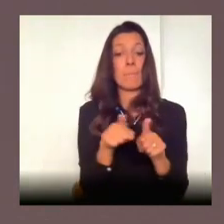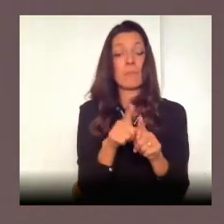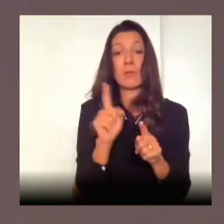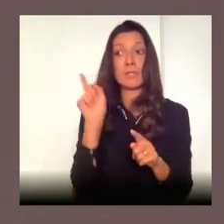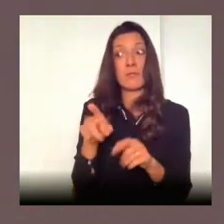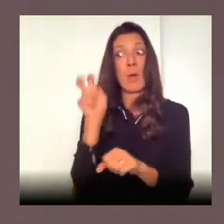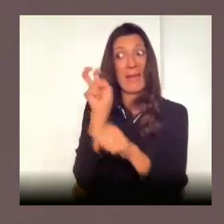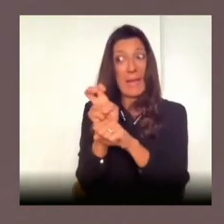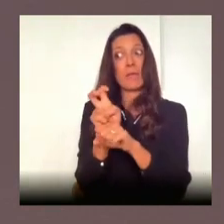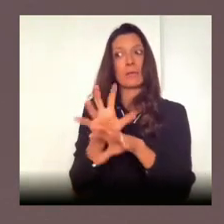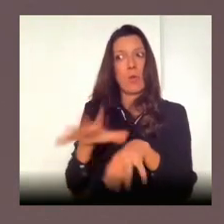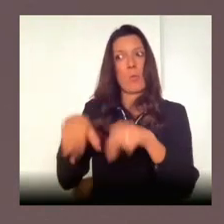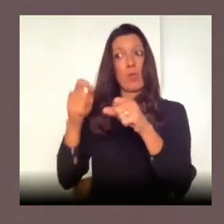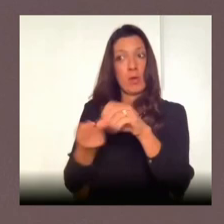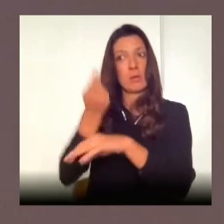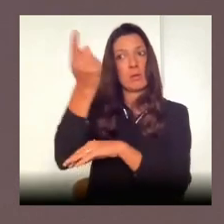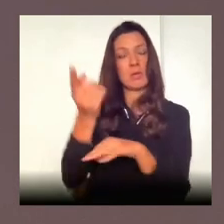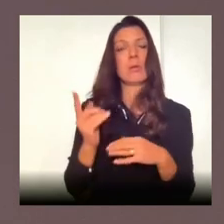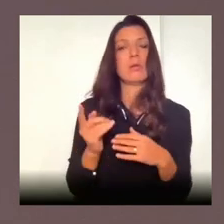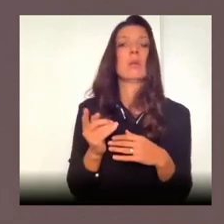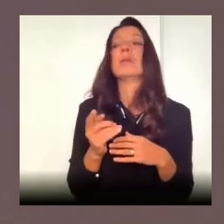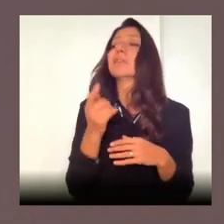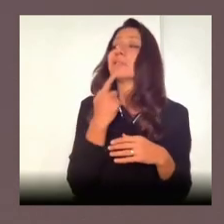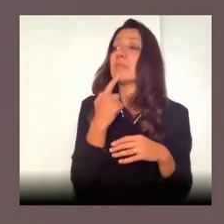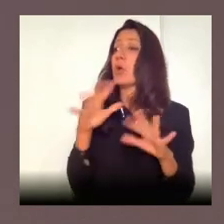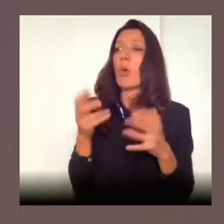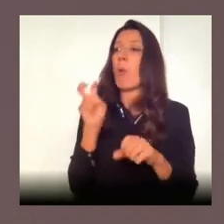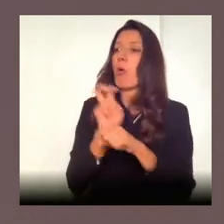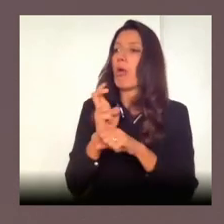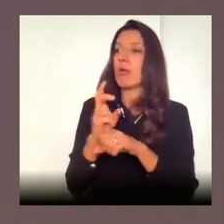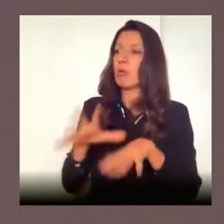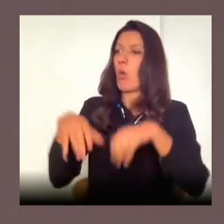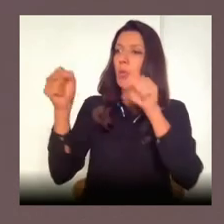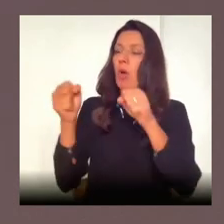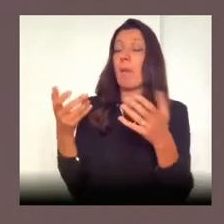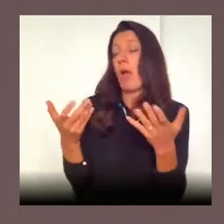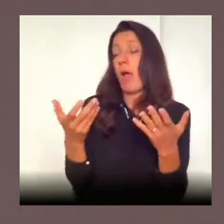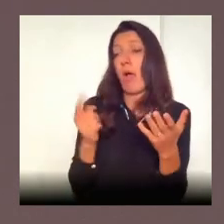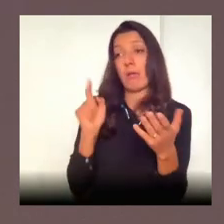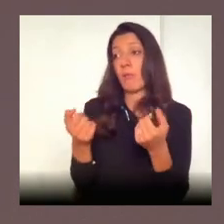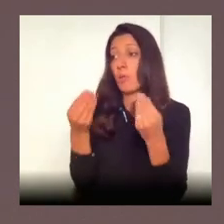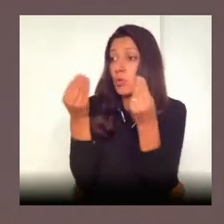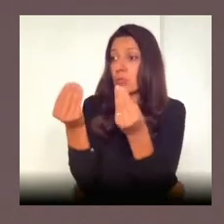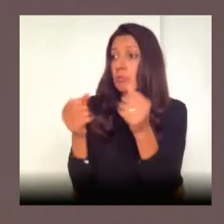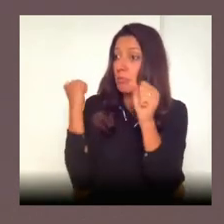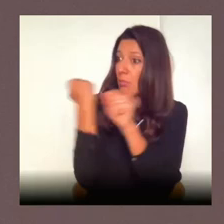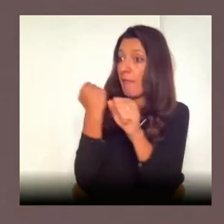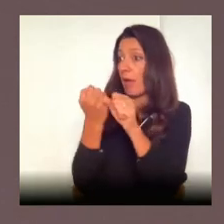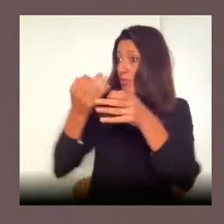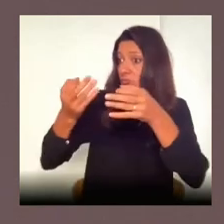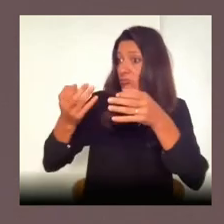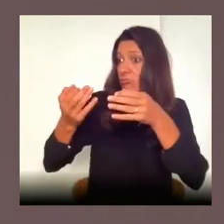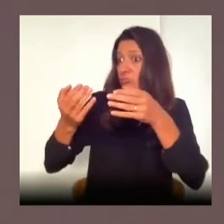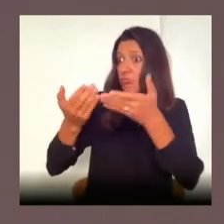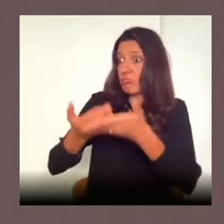l'emploi. Et quand je dis le maintien dans l'emploi, c'est leur permettre de travailler tout à fait de façon normale.